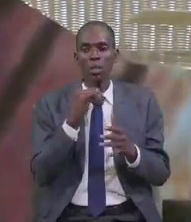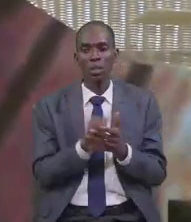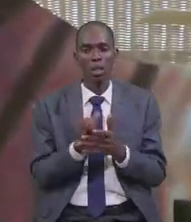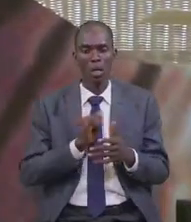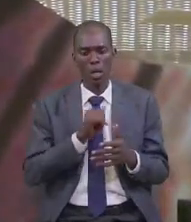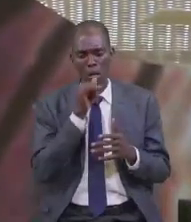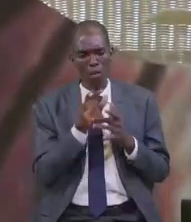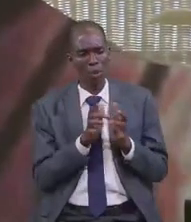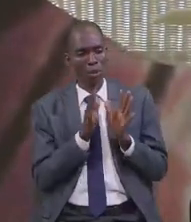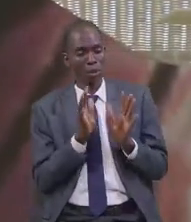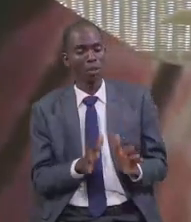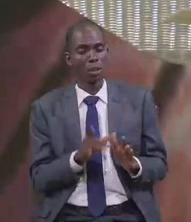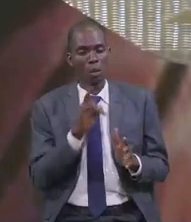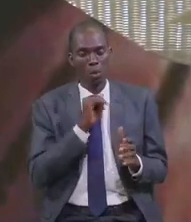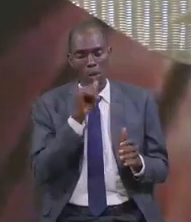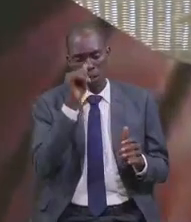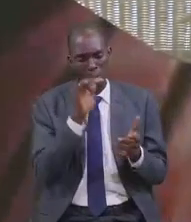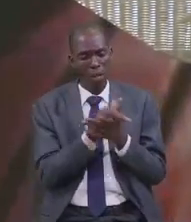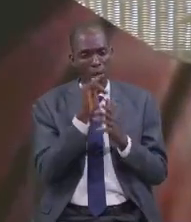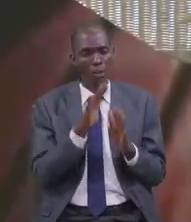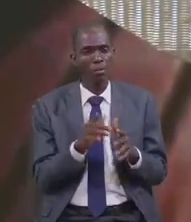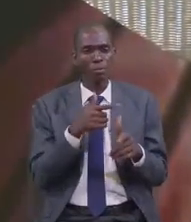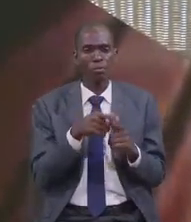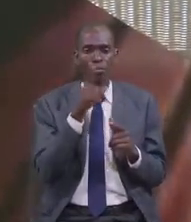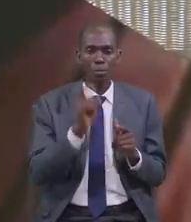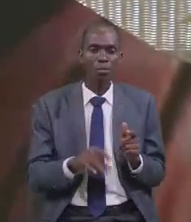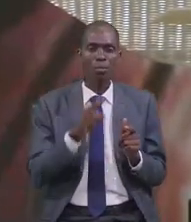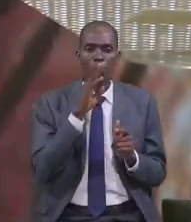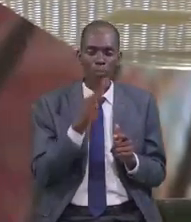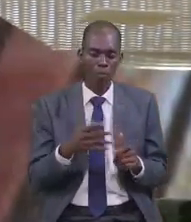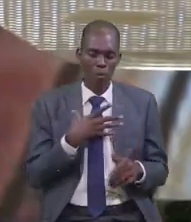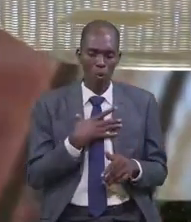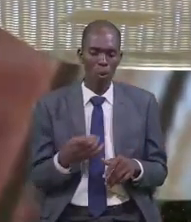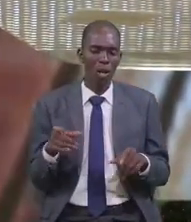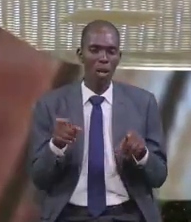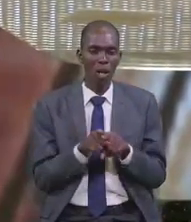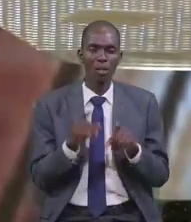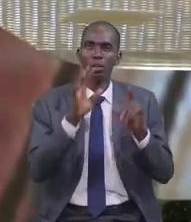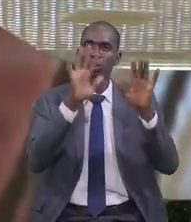dois être plus blanc que la neige, plus pur, tu dois être